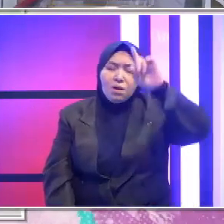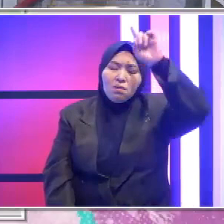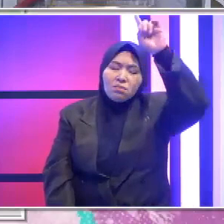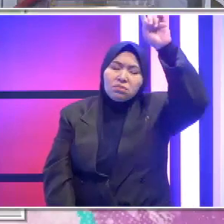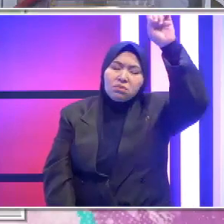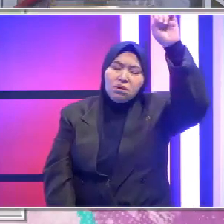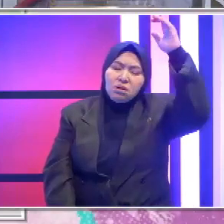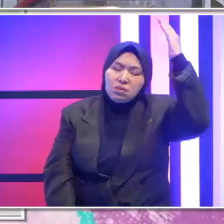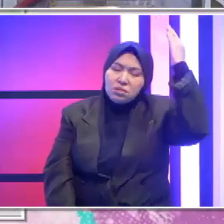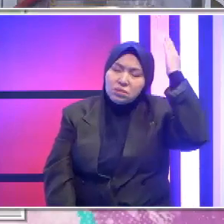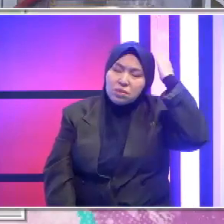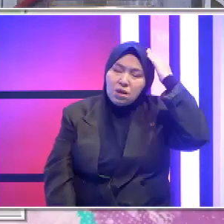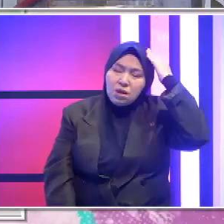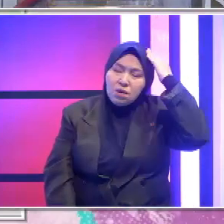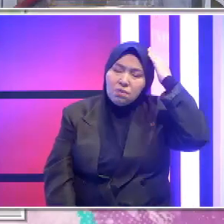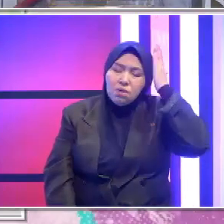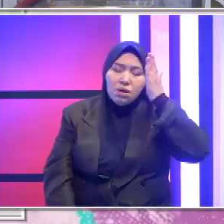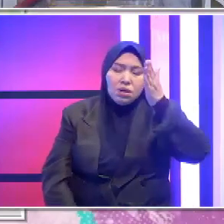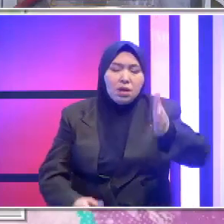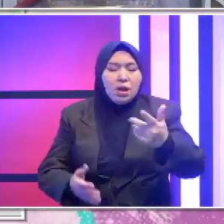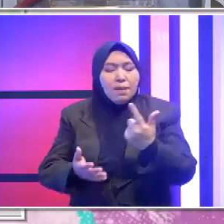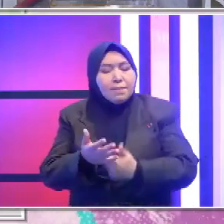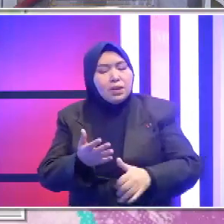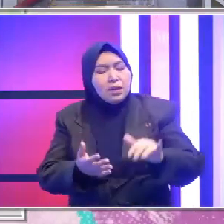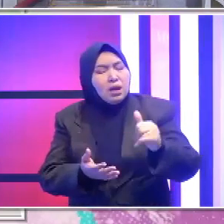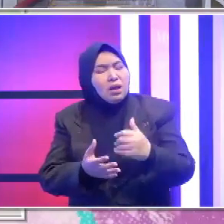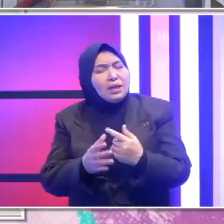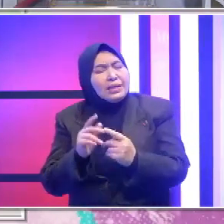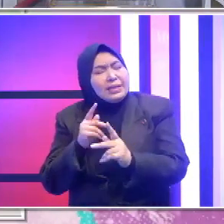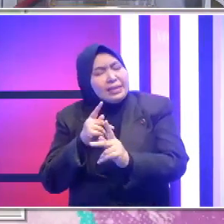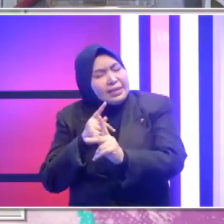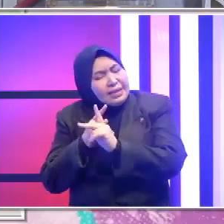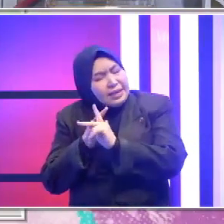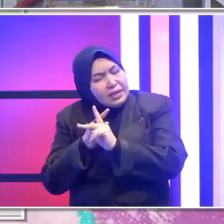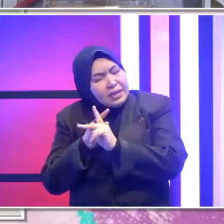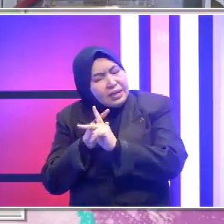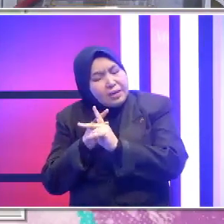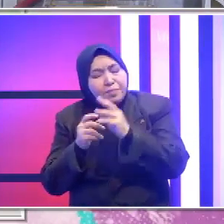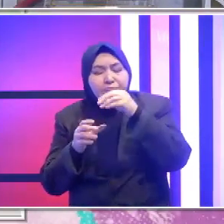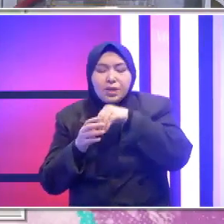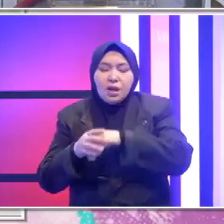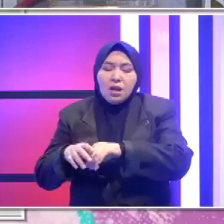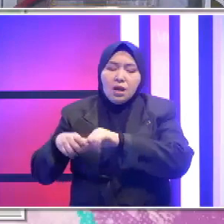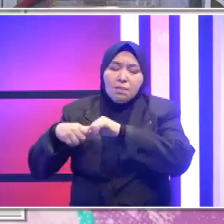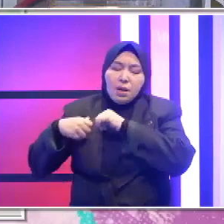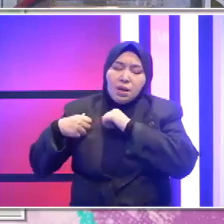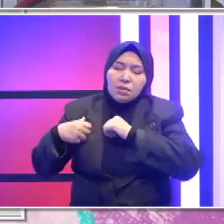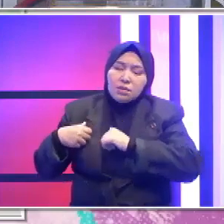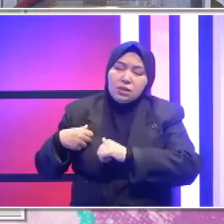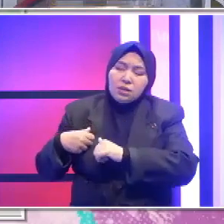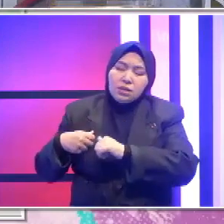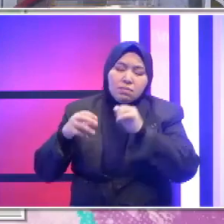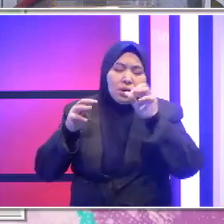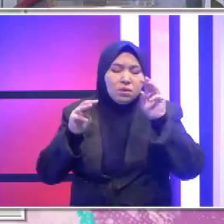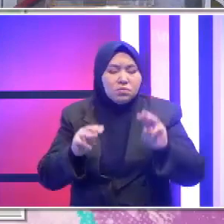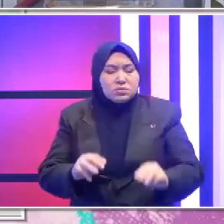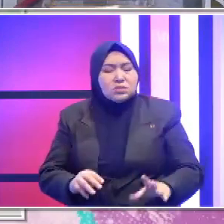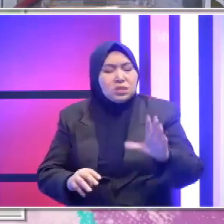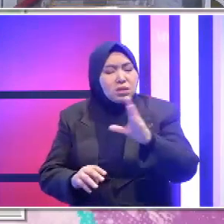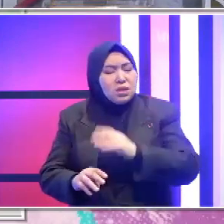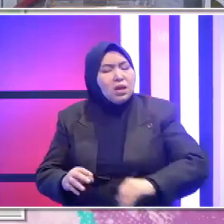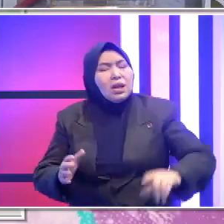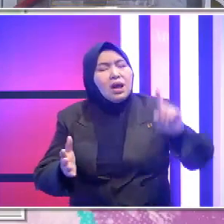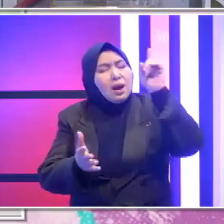warohmah kaya alam umat Suci nuzur uh